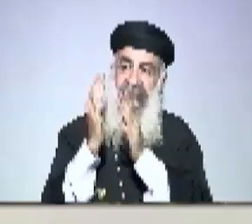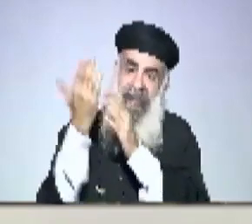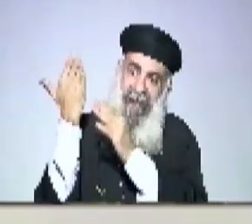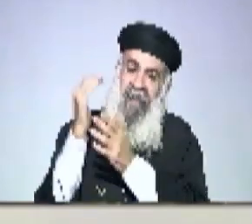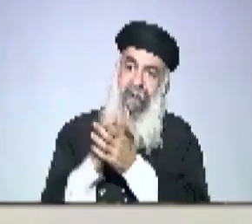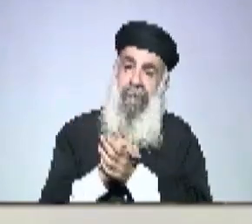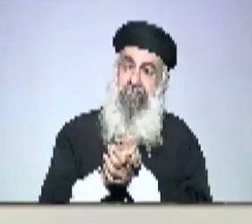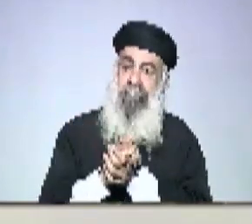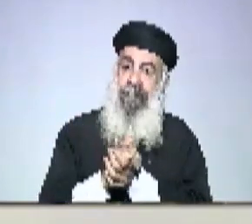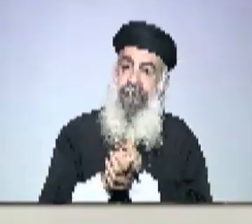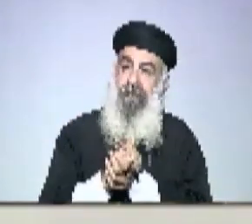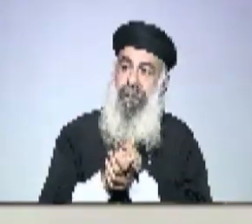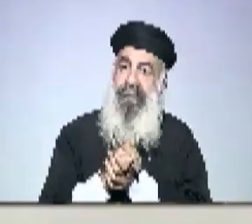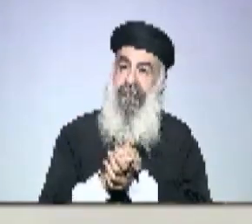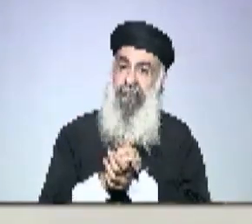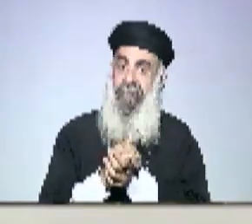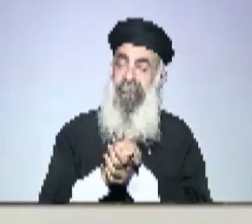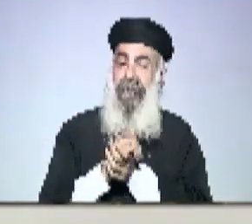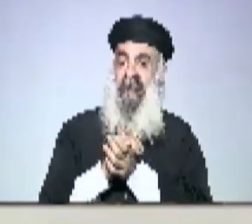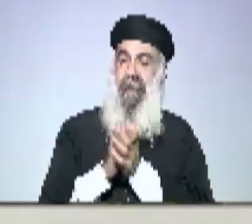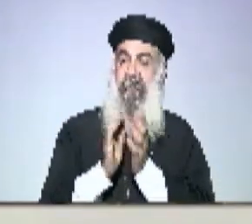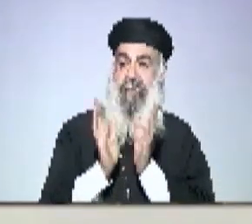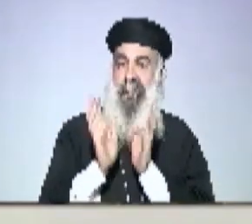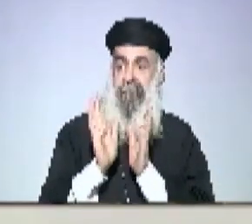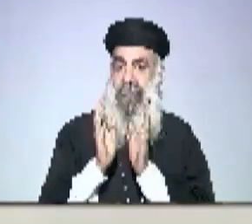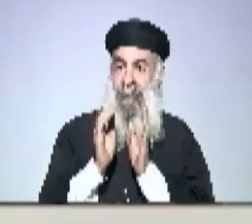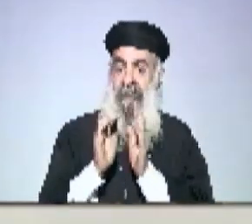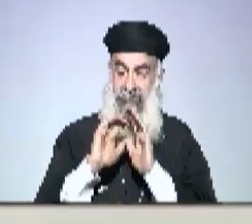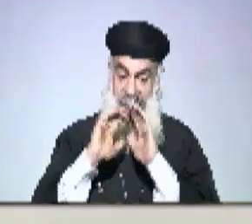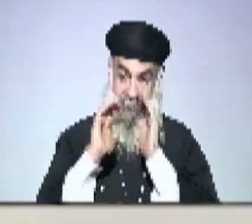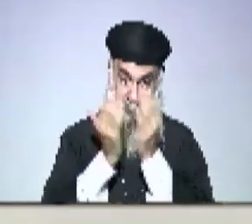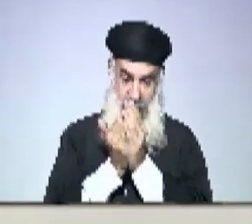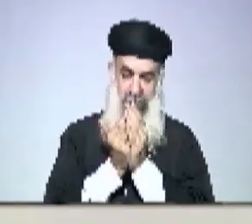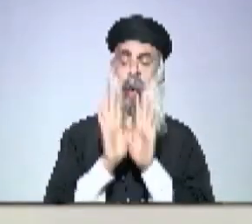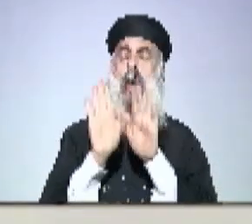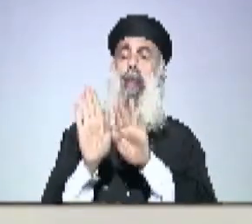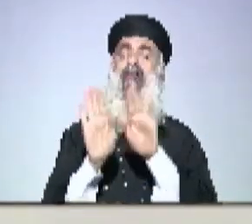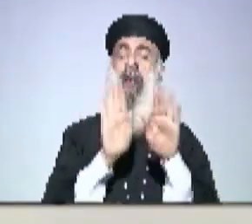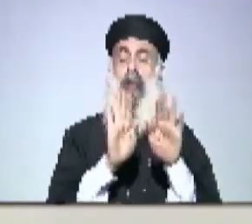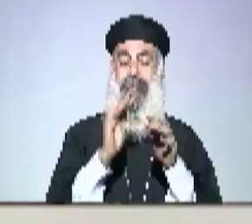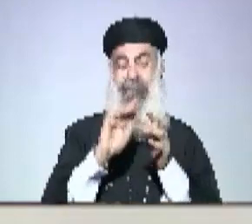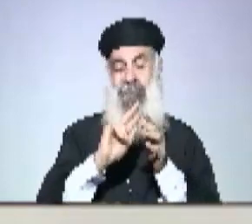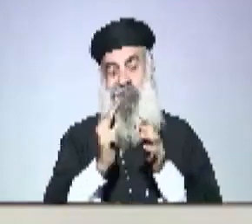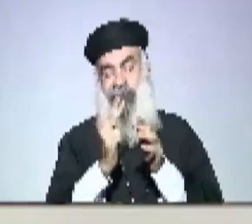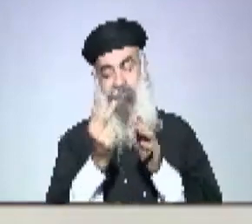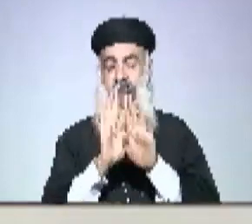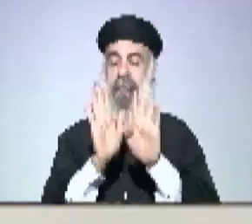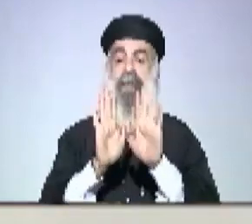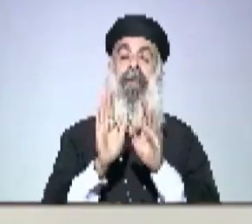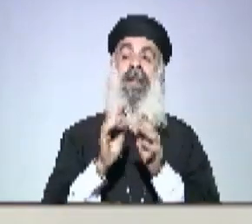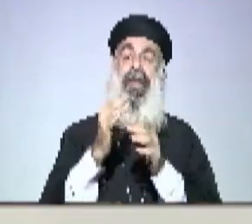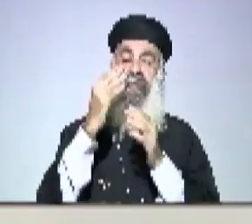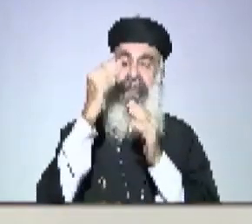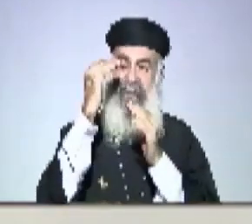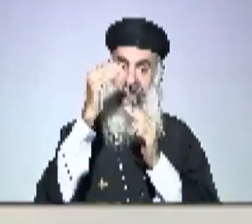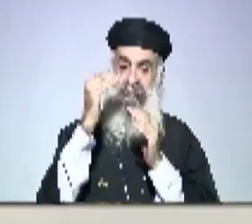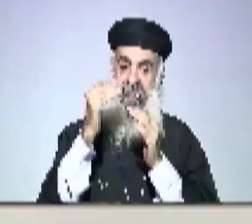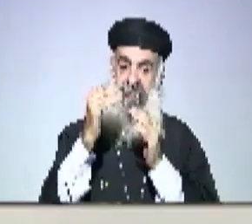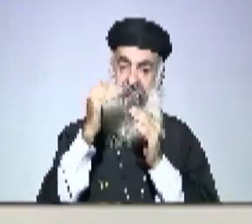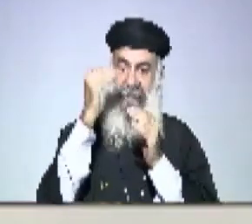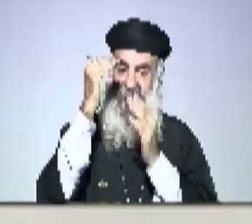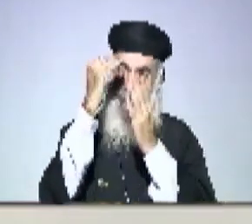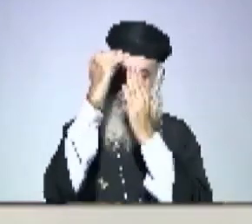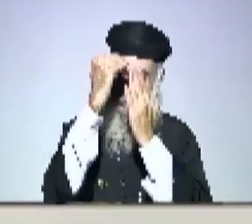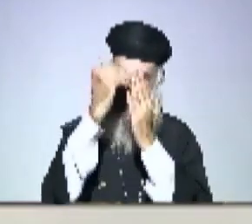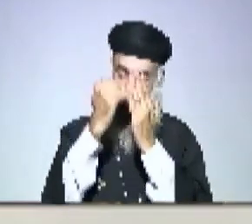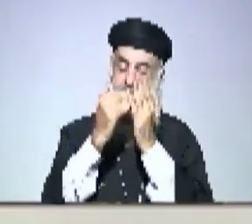تاريخ العقيده لا تتغير ولا تتطور لكن الطقس كائن حي